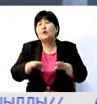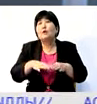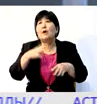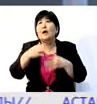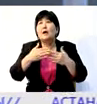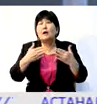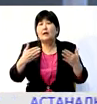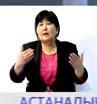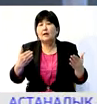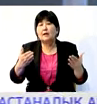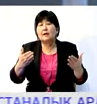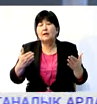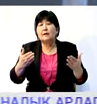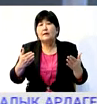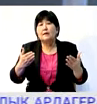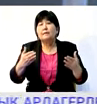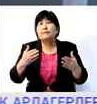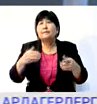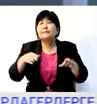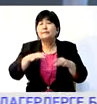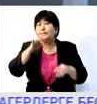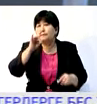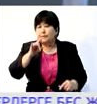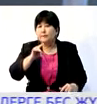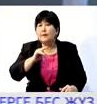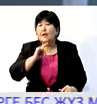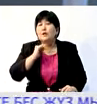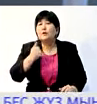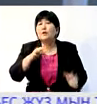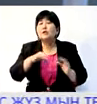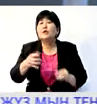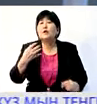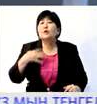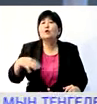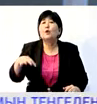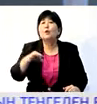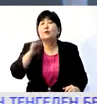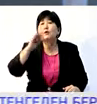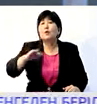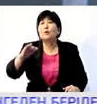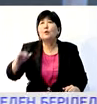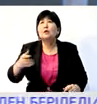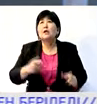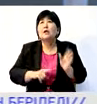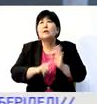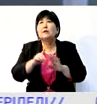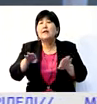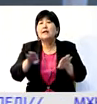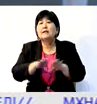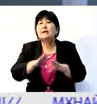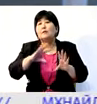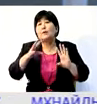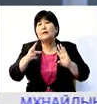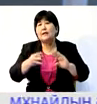халықаралық ПИЗА зерттеулеріндегі Қазақстанның, соның ішінде Қызылорда облысы оқушыларының оқу жетістіктерін салыстырмалы